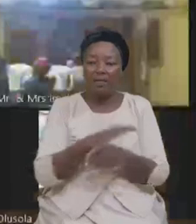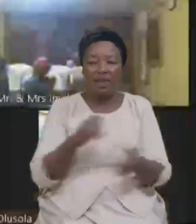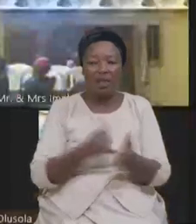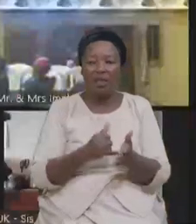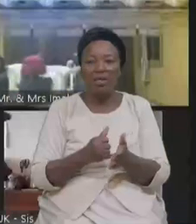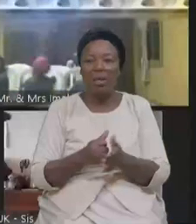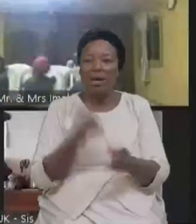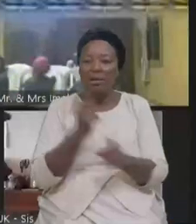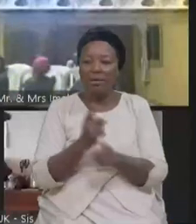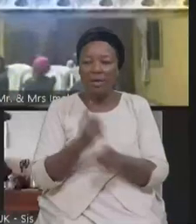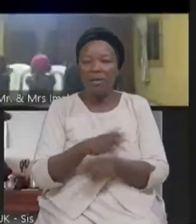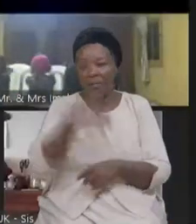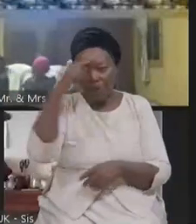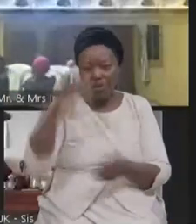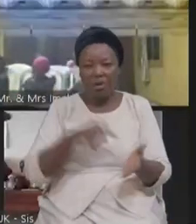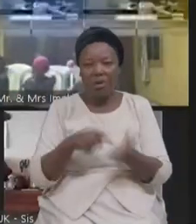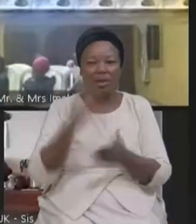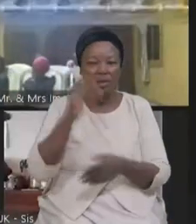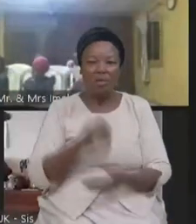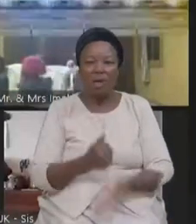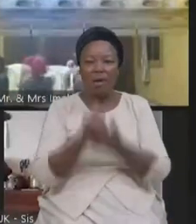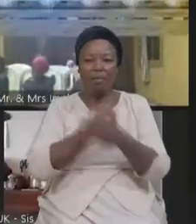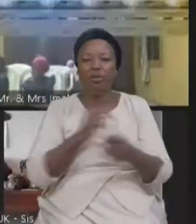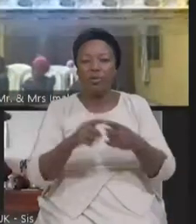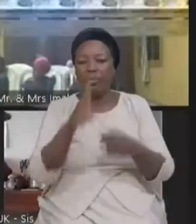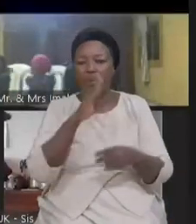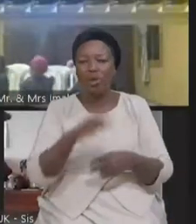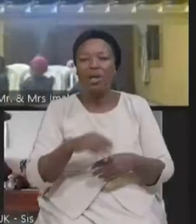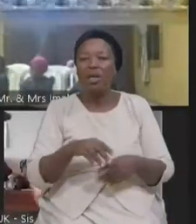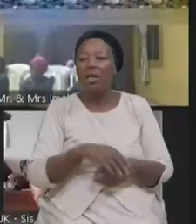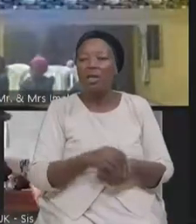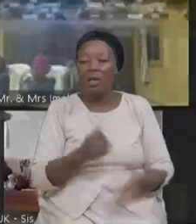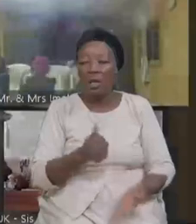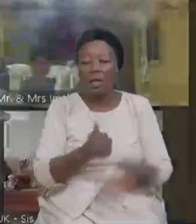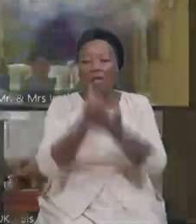permettra de vous aider davantage.